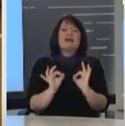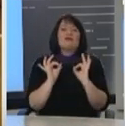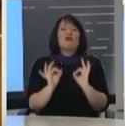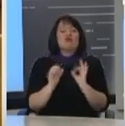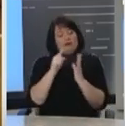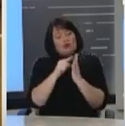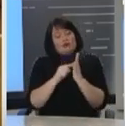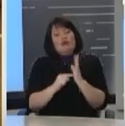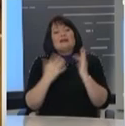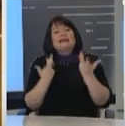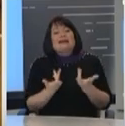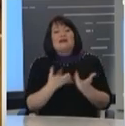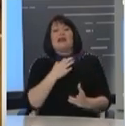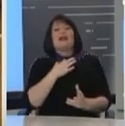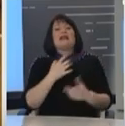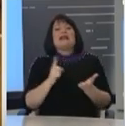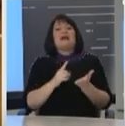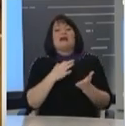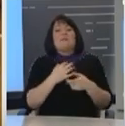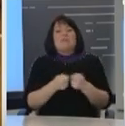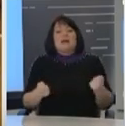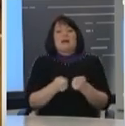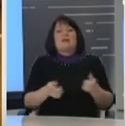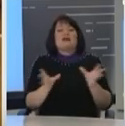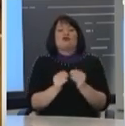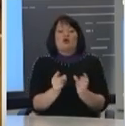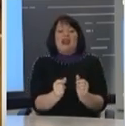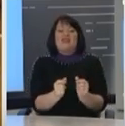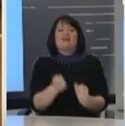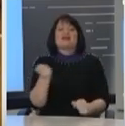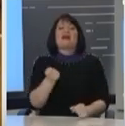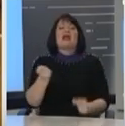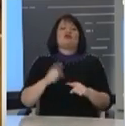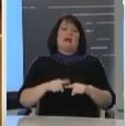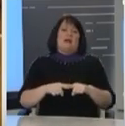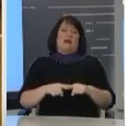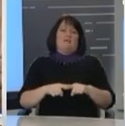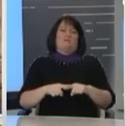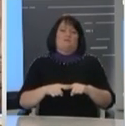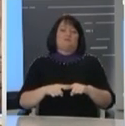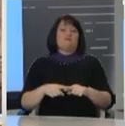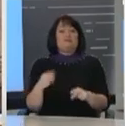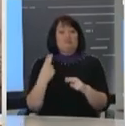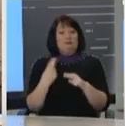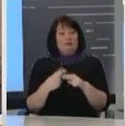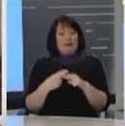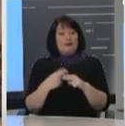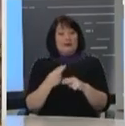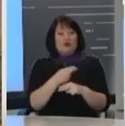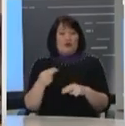συγκεκριμενοποίηση των απαραίτητων μέτρων για τη ρύθμιση του ελληνικού χρέους, που είναι κρίσιμο